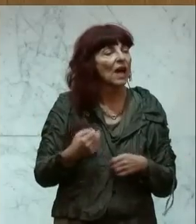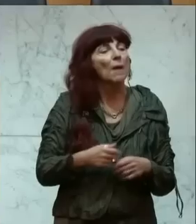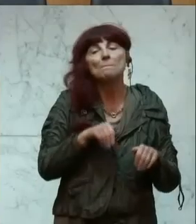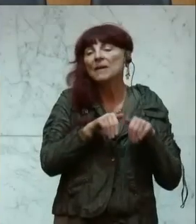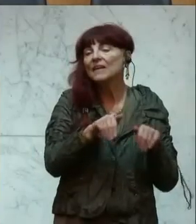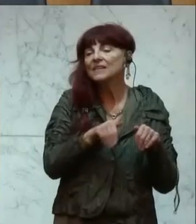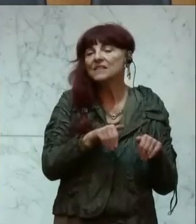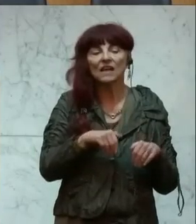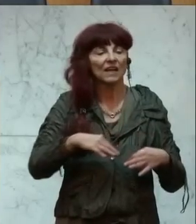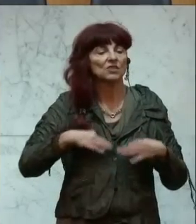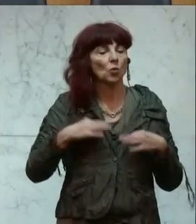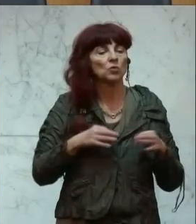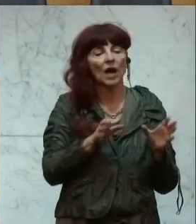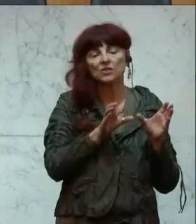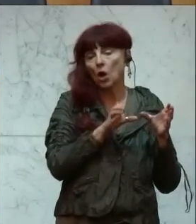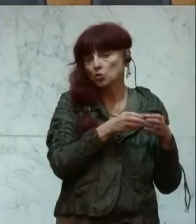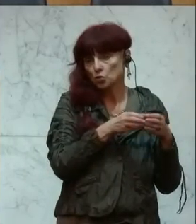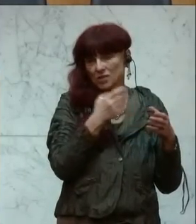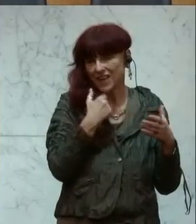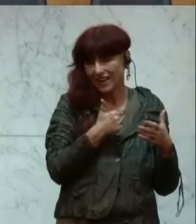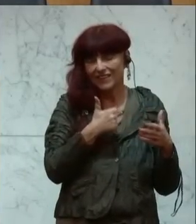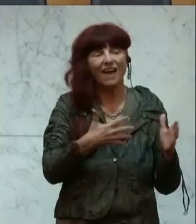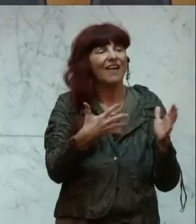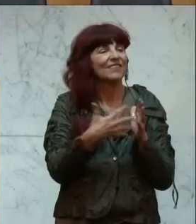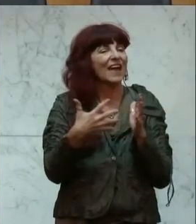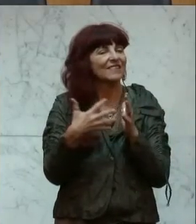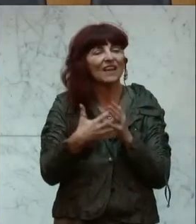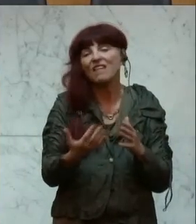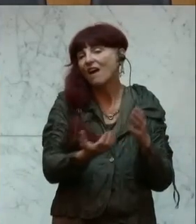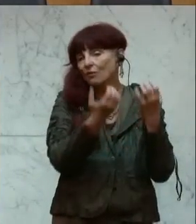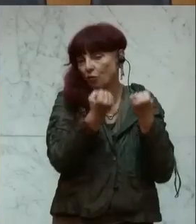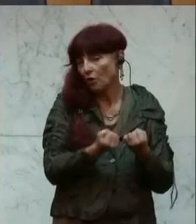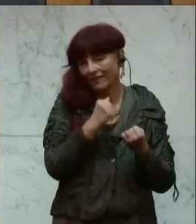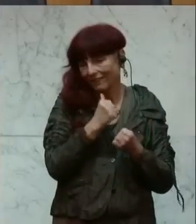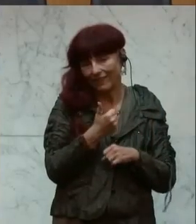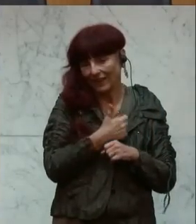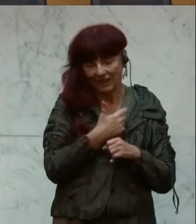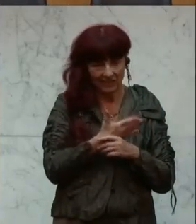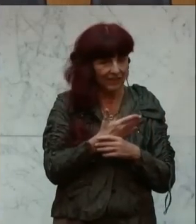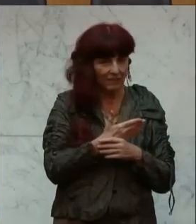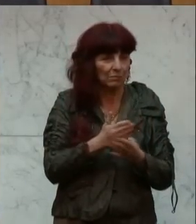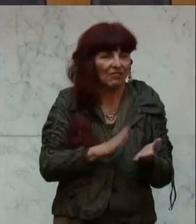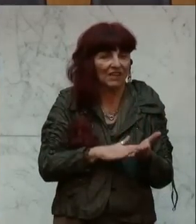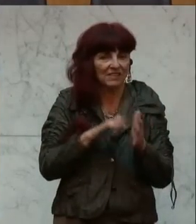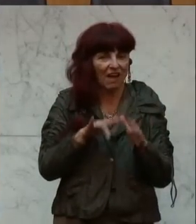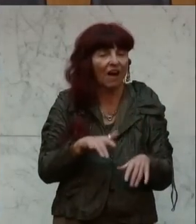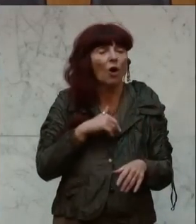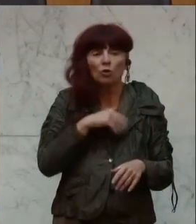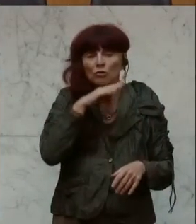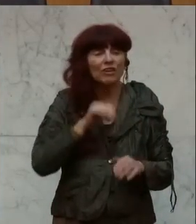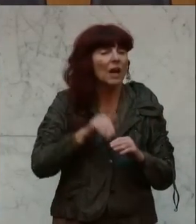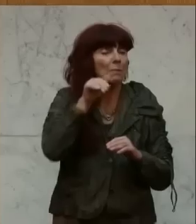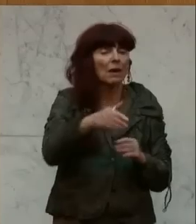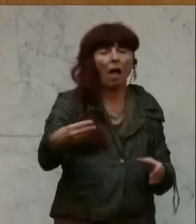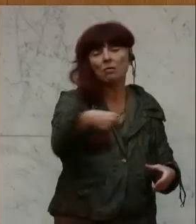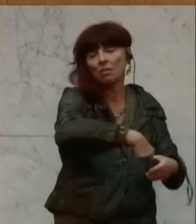gesagt, der Erfolg des Testens war de facto nicht nachweisbar. Und wir haben Milliarden dort hineingesteckt. Und ich sage Ihnen noch was,